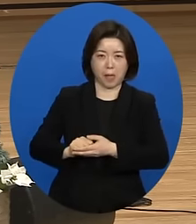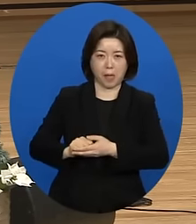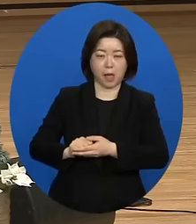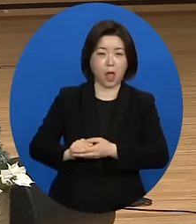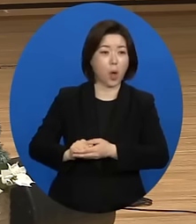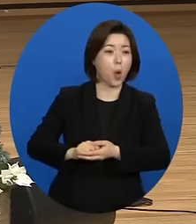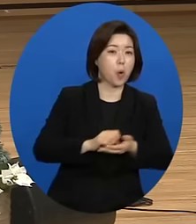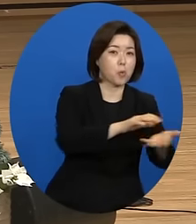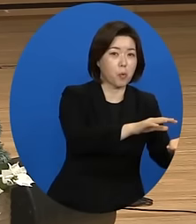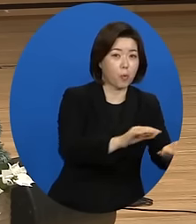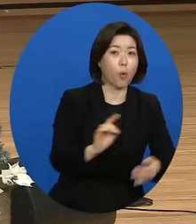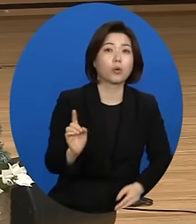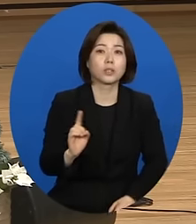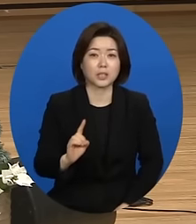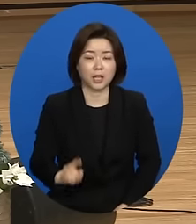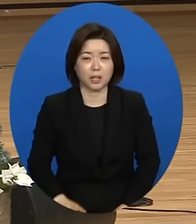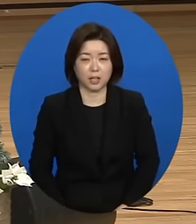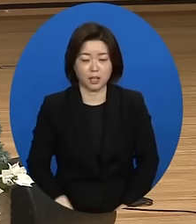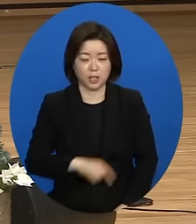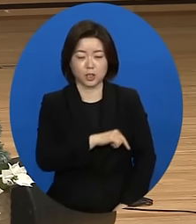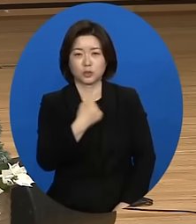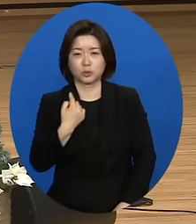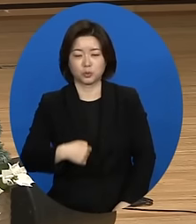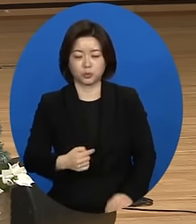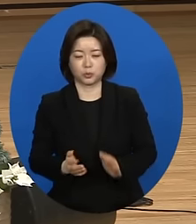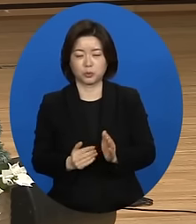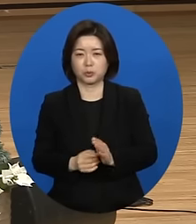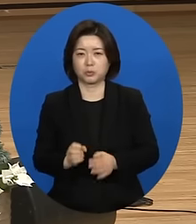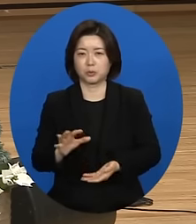어디다가요? 중국에요.